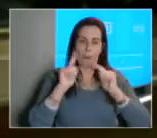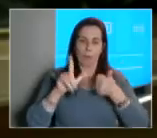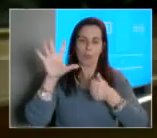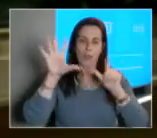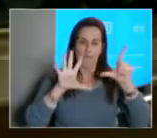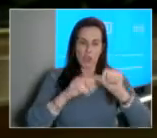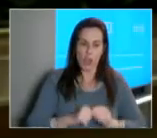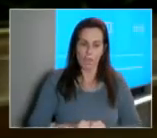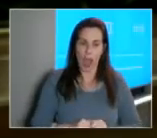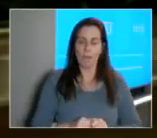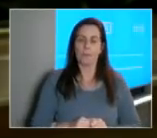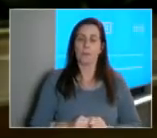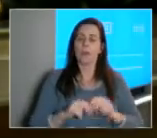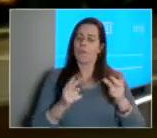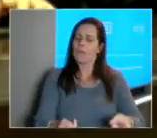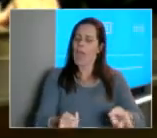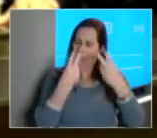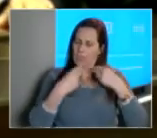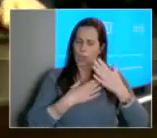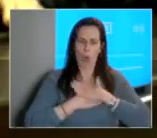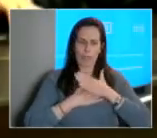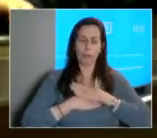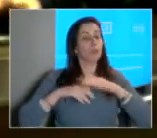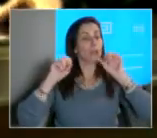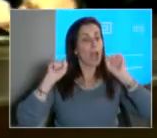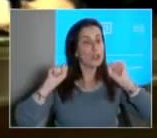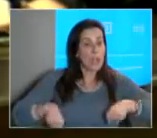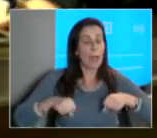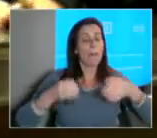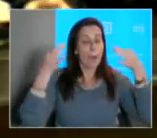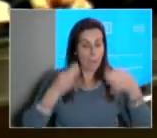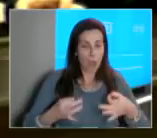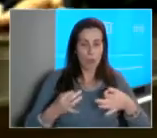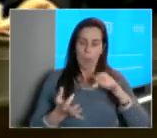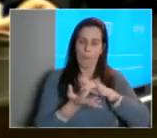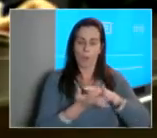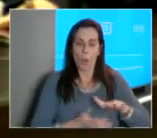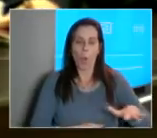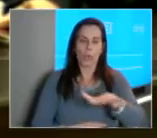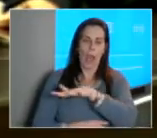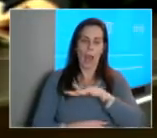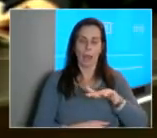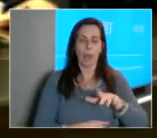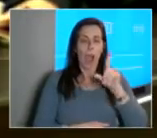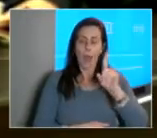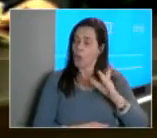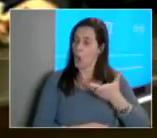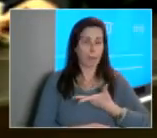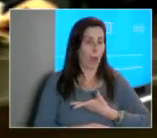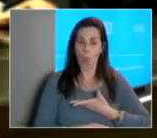ששת הימים, והשבנו לעצמנו את השליטה הפיזית במקומות הללו, אבל לא